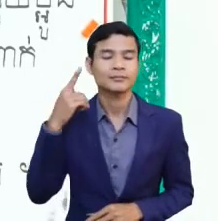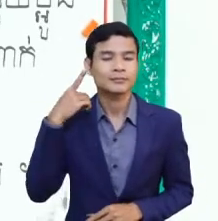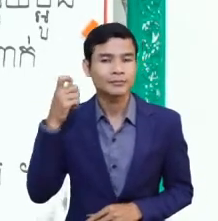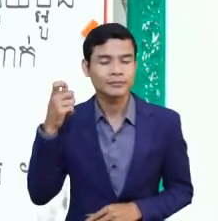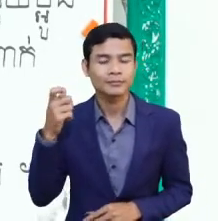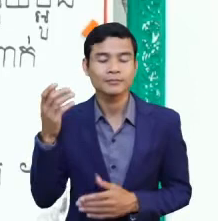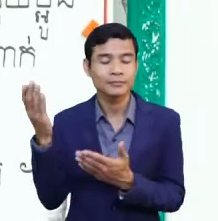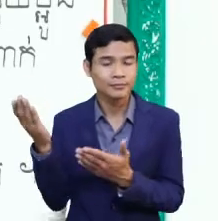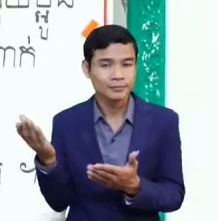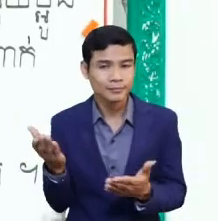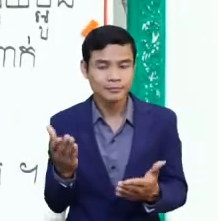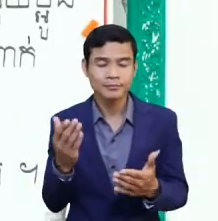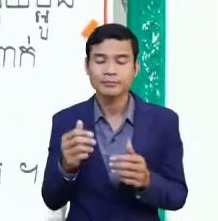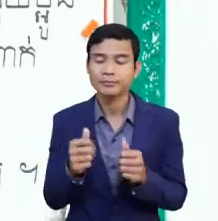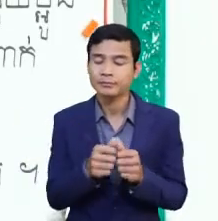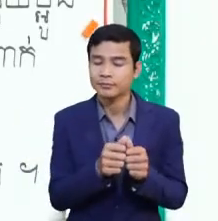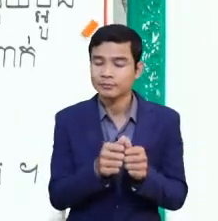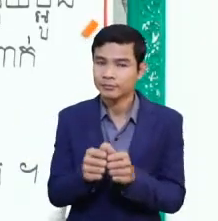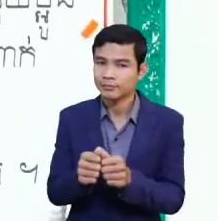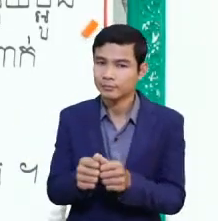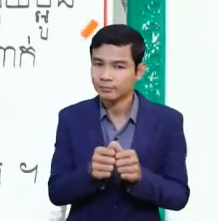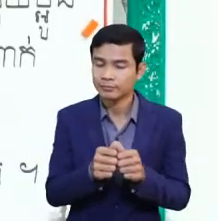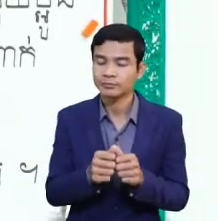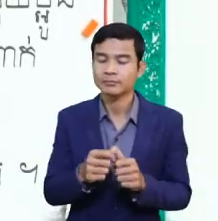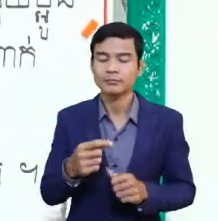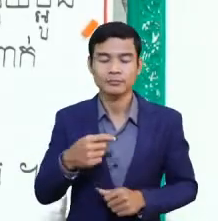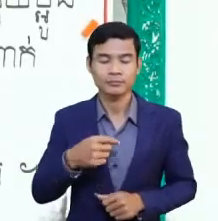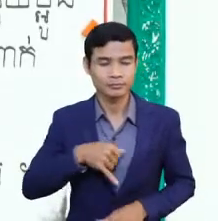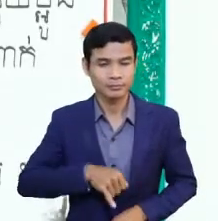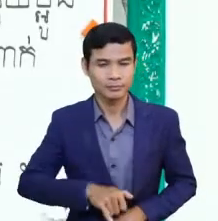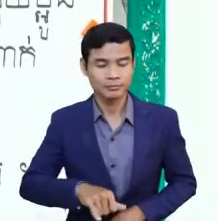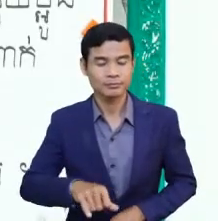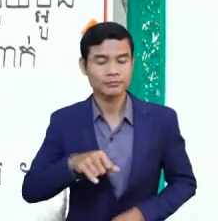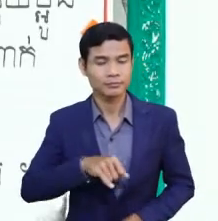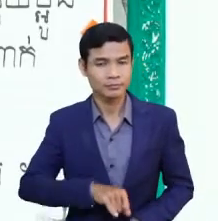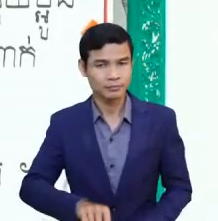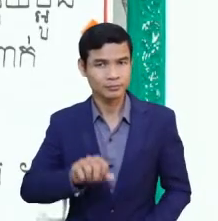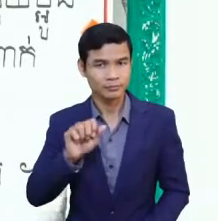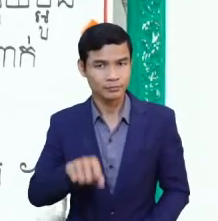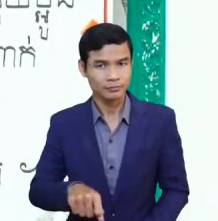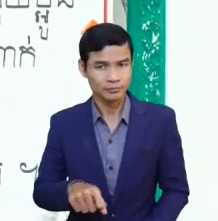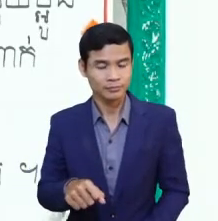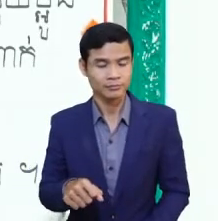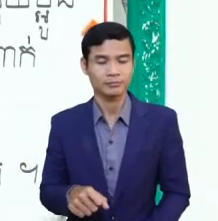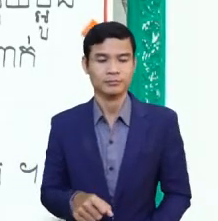anh chơi ta chia mùi cồn đài rử tế